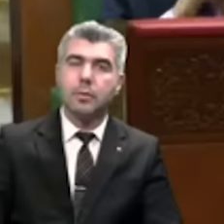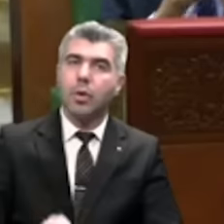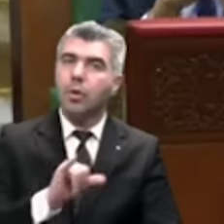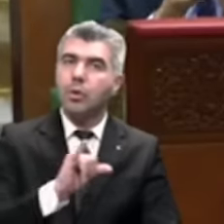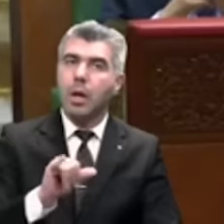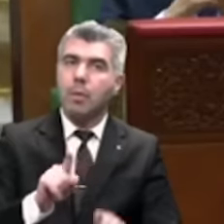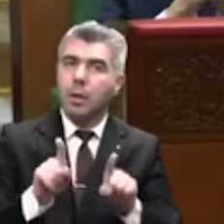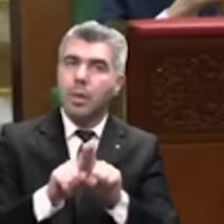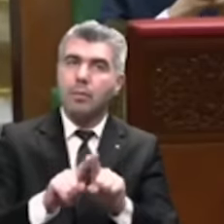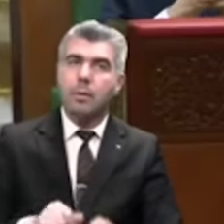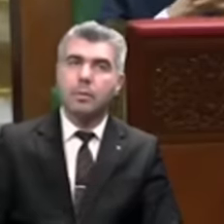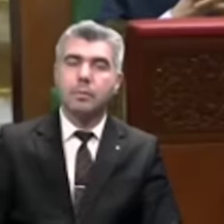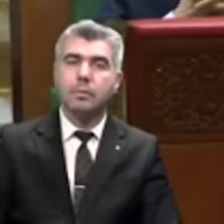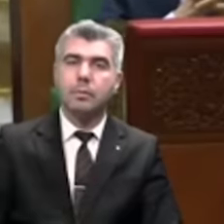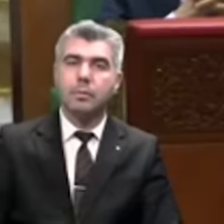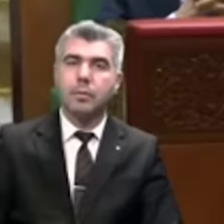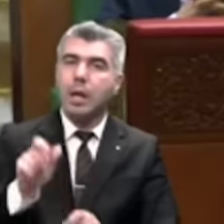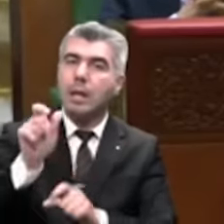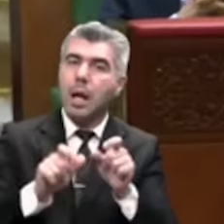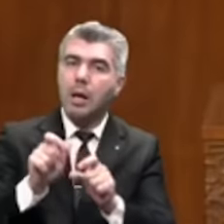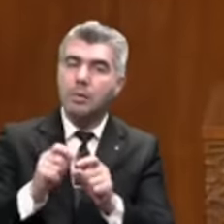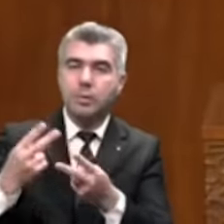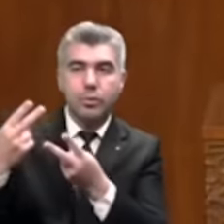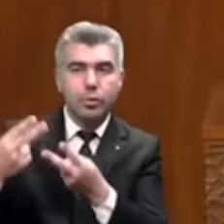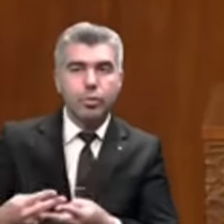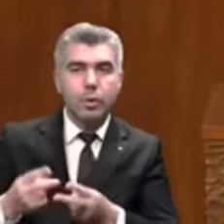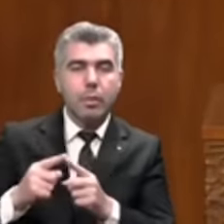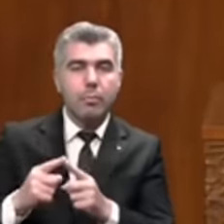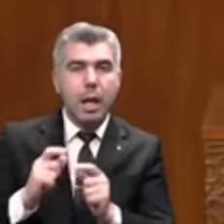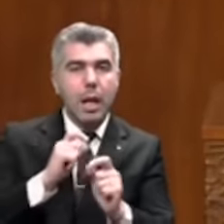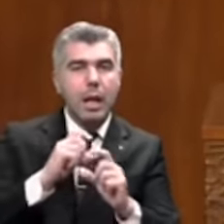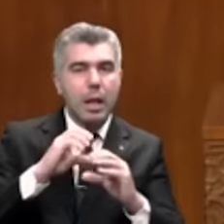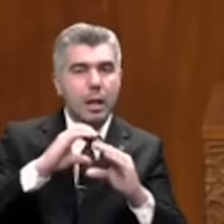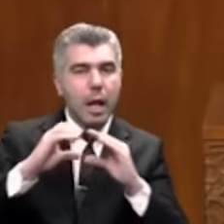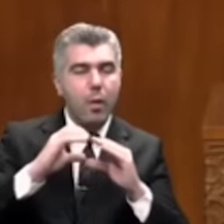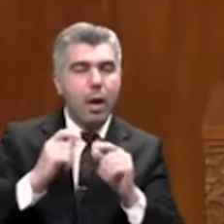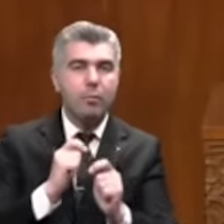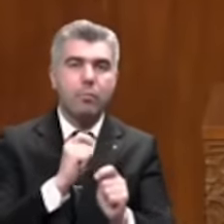ما يمكنش. الناس يرجعوا للنقاش، يرجعوا للحوار،